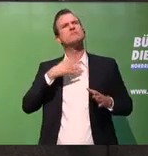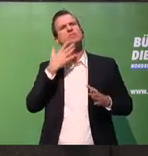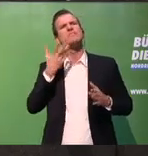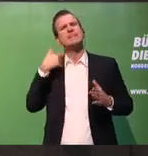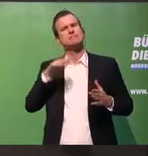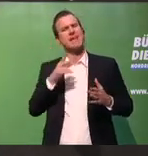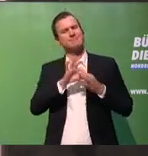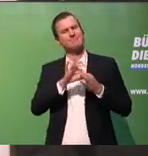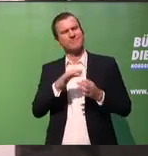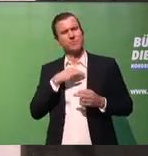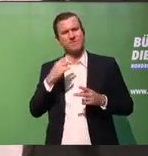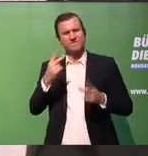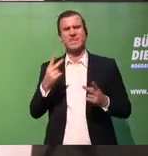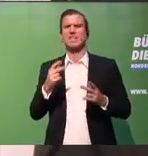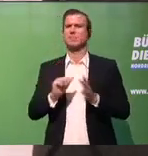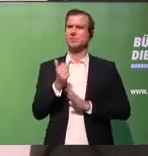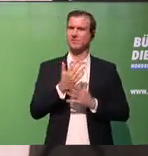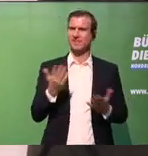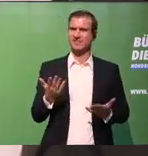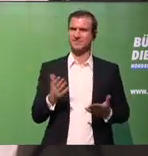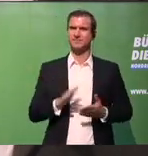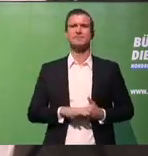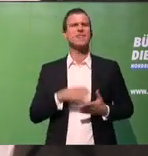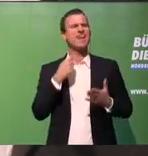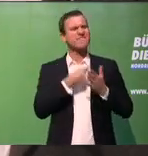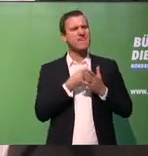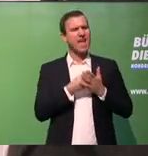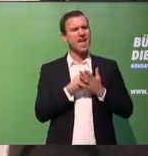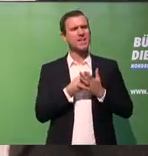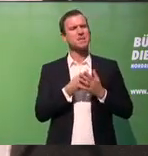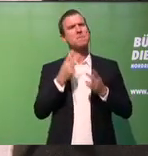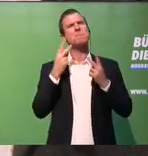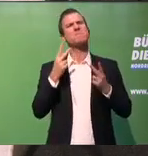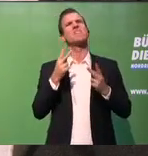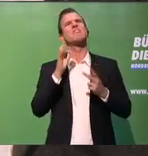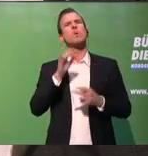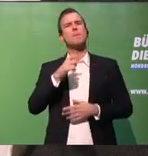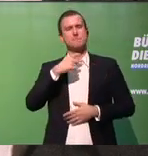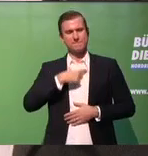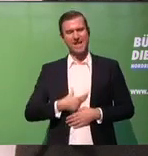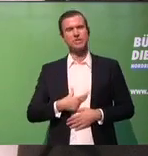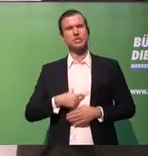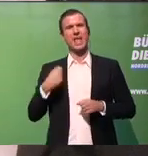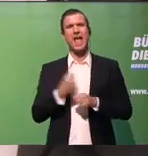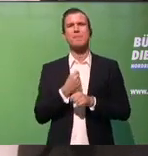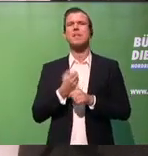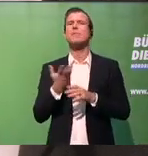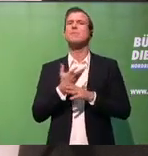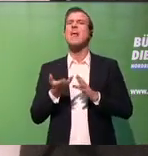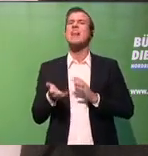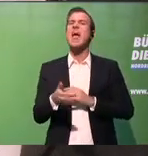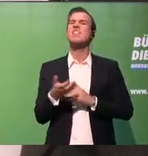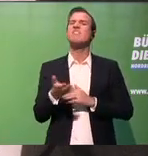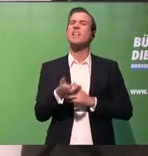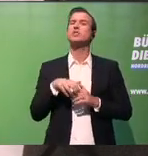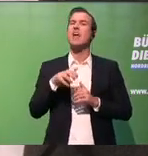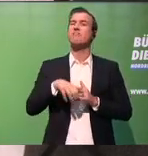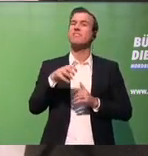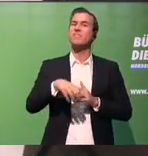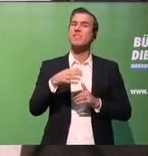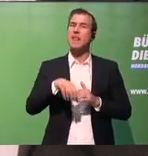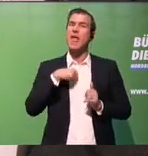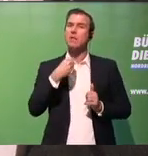können. Der Wert und die Bedeutung der menschlichen Arbeit in der landwirtschaftlichen Erzeugung von